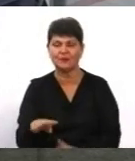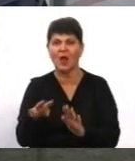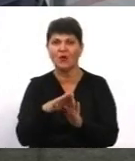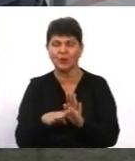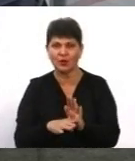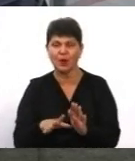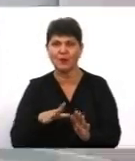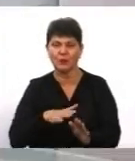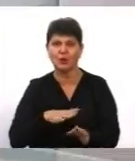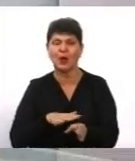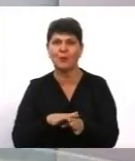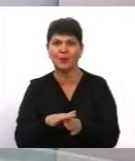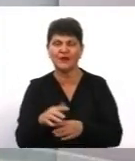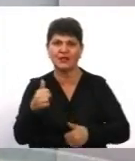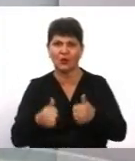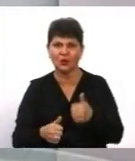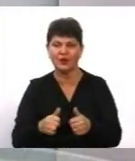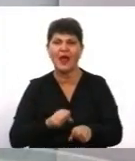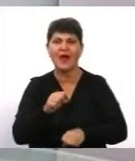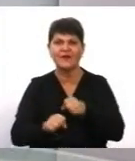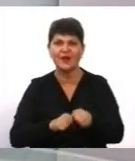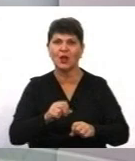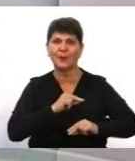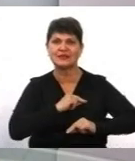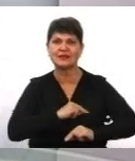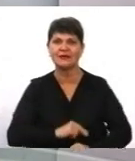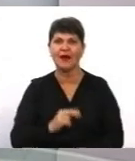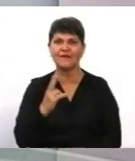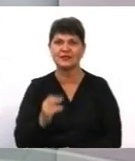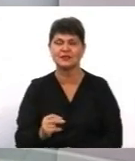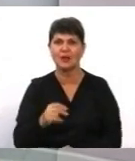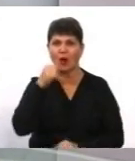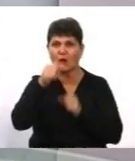конкурс «Велопрацедавець року». З якою метою ви його проводили і